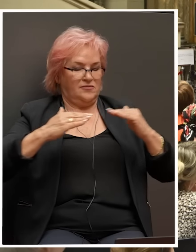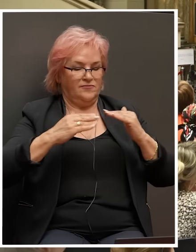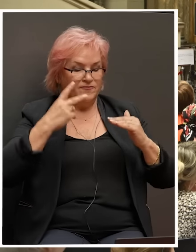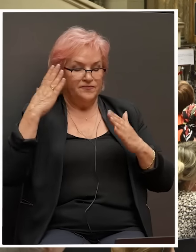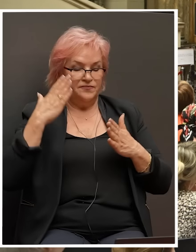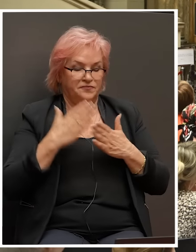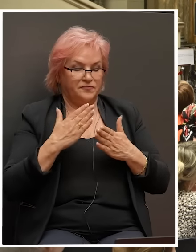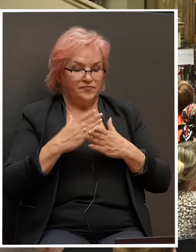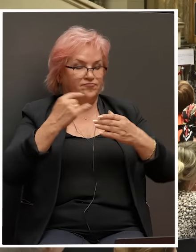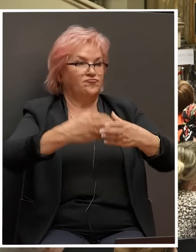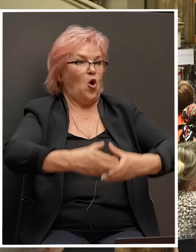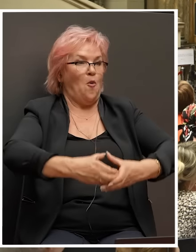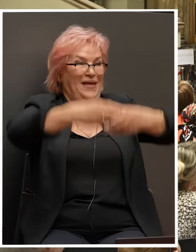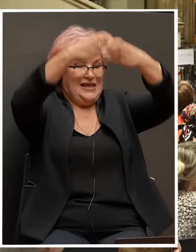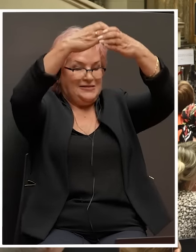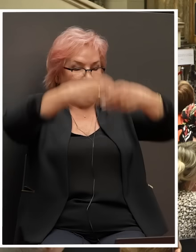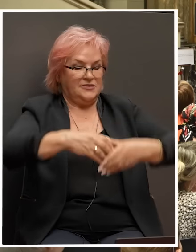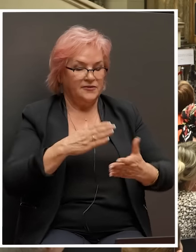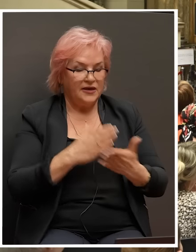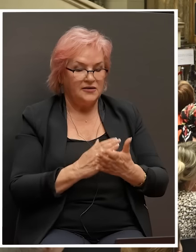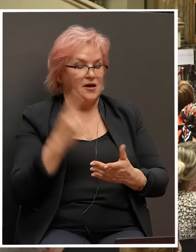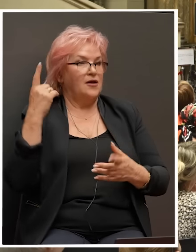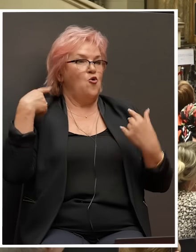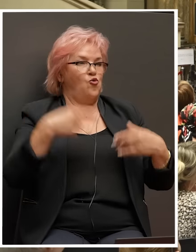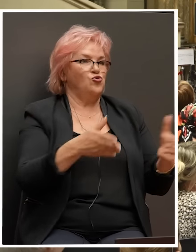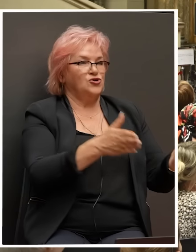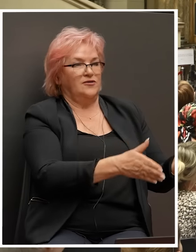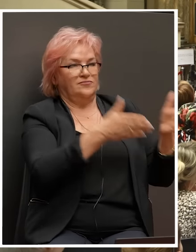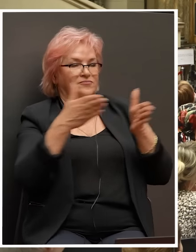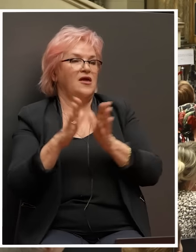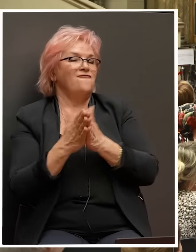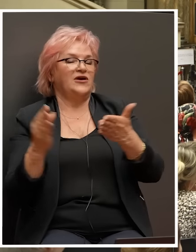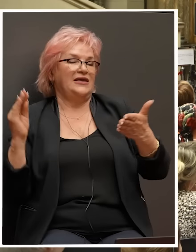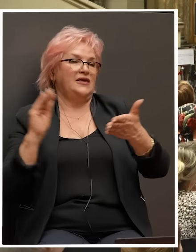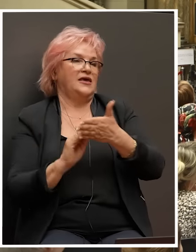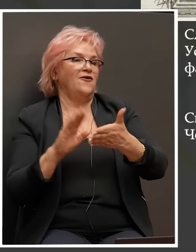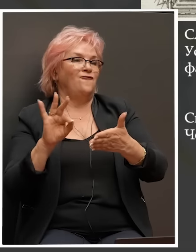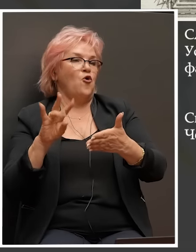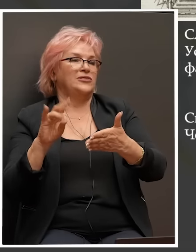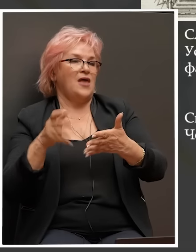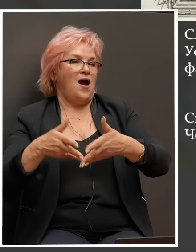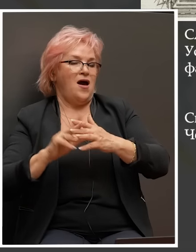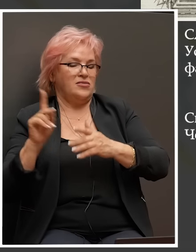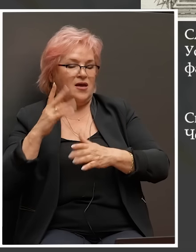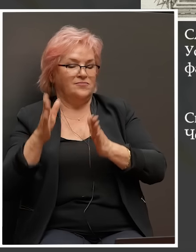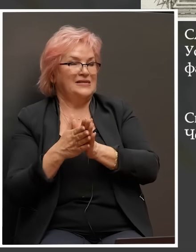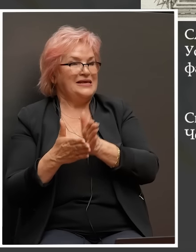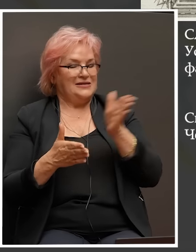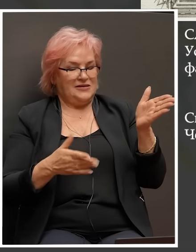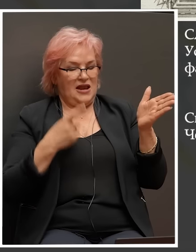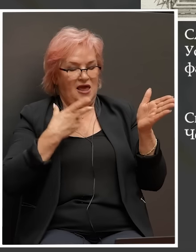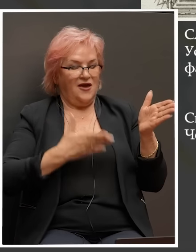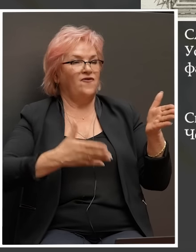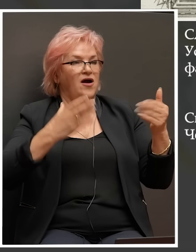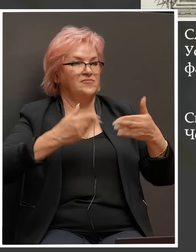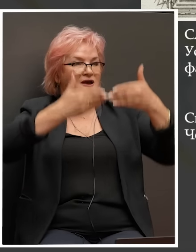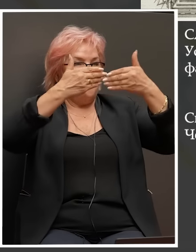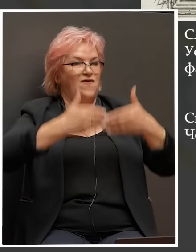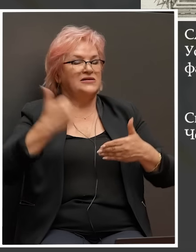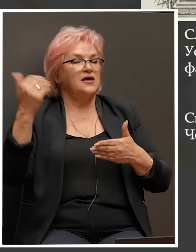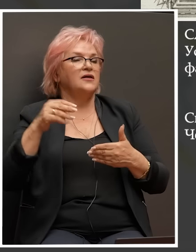у нас стоит обелиск. А вот так это выглядит в книге «Фонтаны». С левой стороны фасад собора по